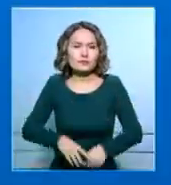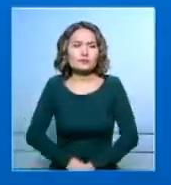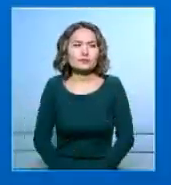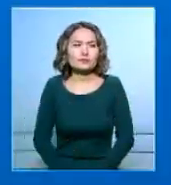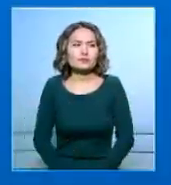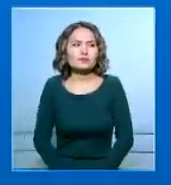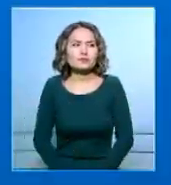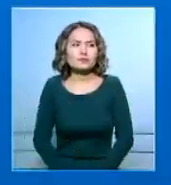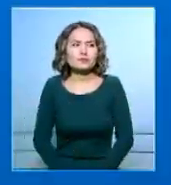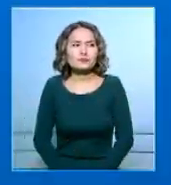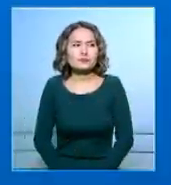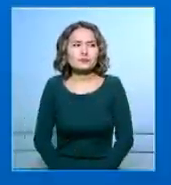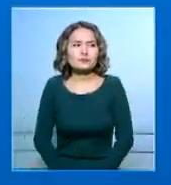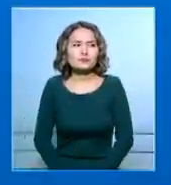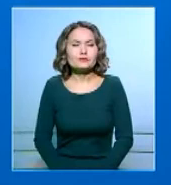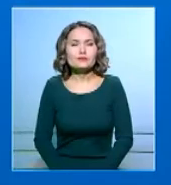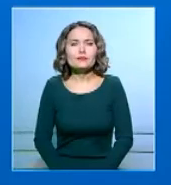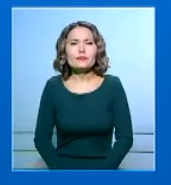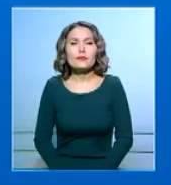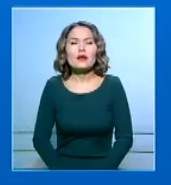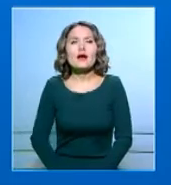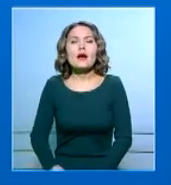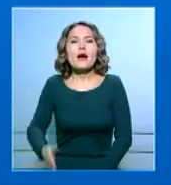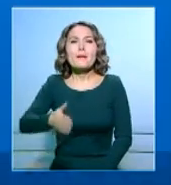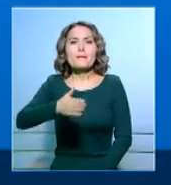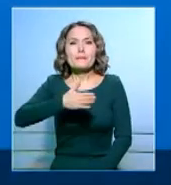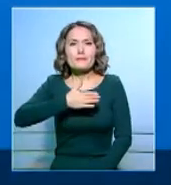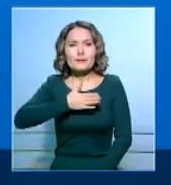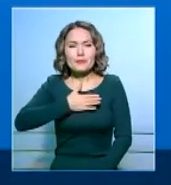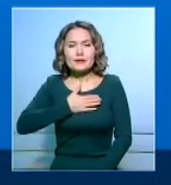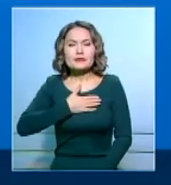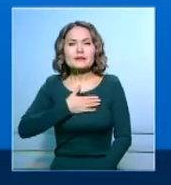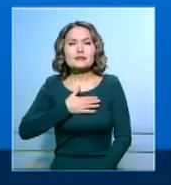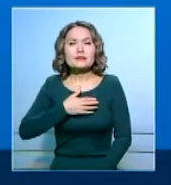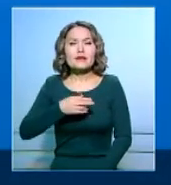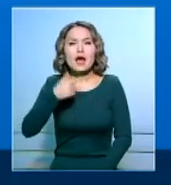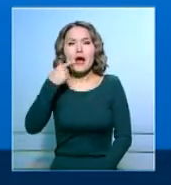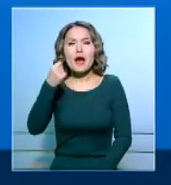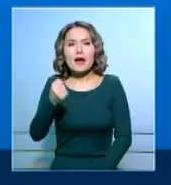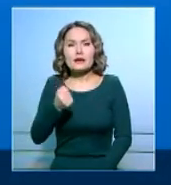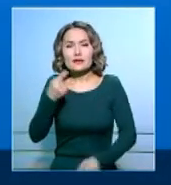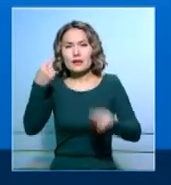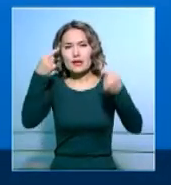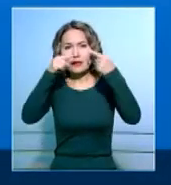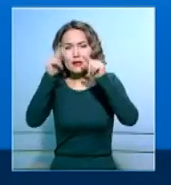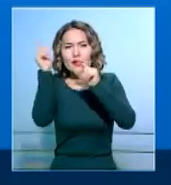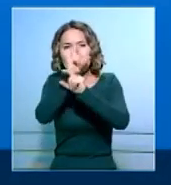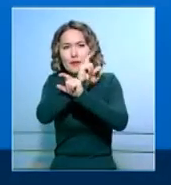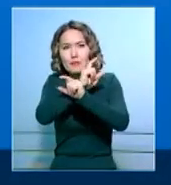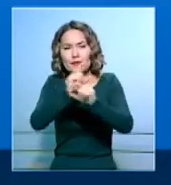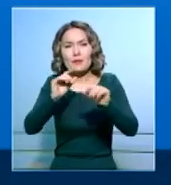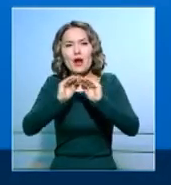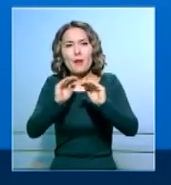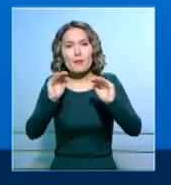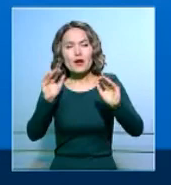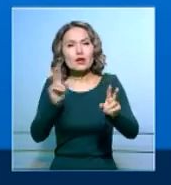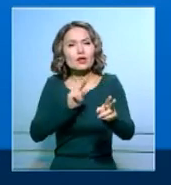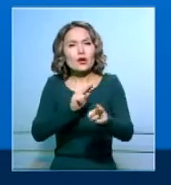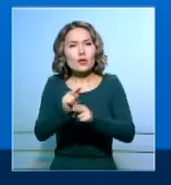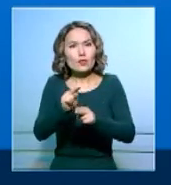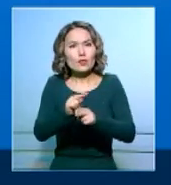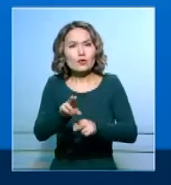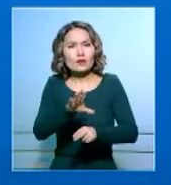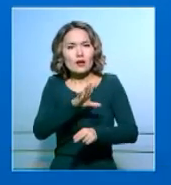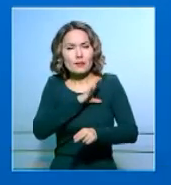Мы готовили раньше. Біз бұрын барлық санат бойынша әскери техникалық мамандарды даярладық. Елбасының тапсырмасын жүзеге асыру үшін техникалық